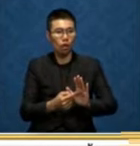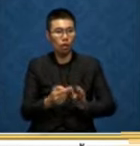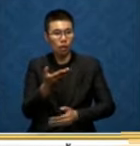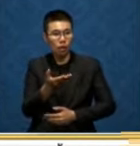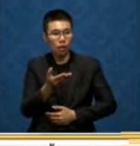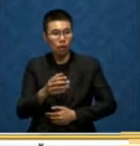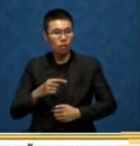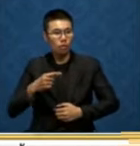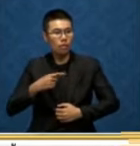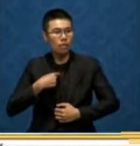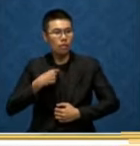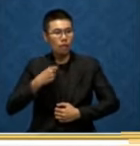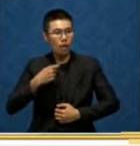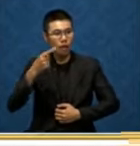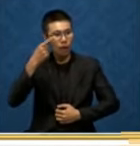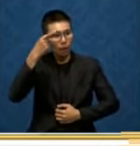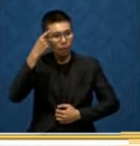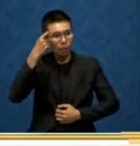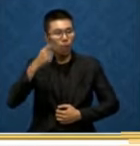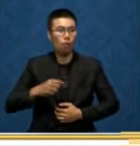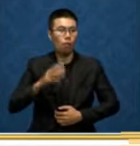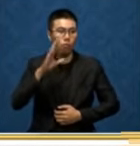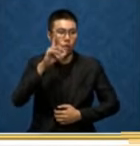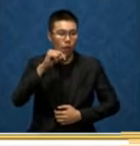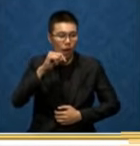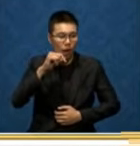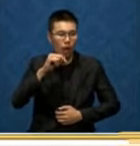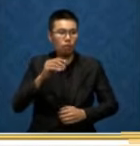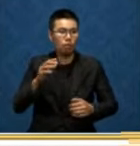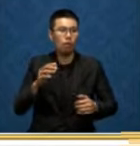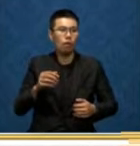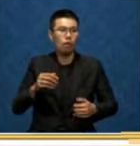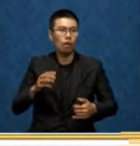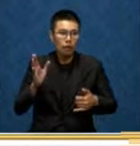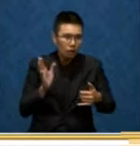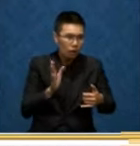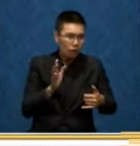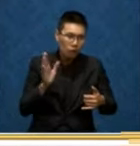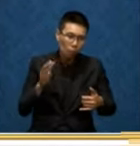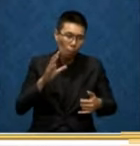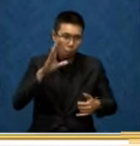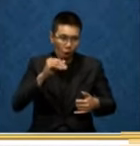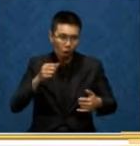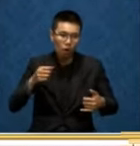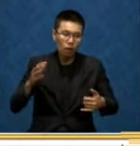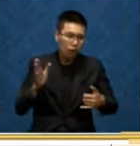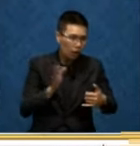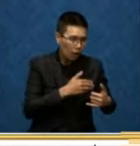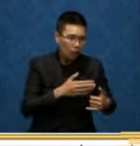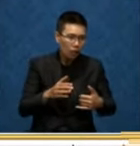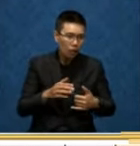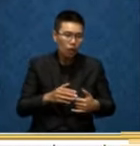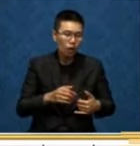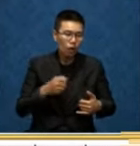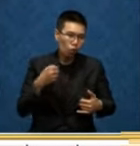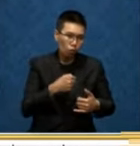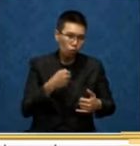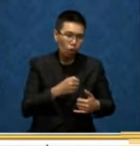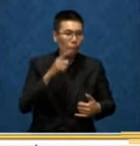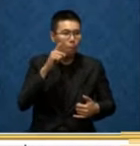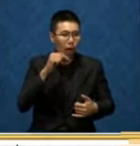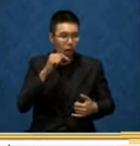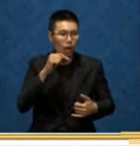ม่ตีกันพ่อแม่เมาเหล้าจัดพ่อจึงตีทำร้ายเพราะพ่อเป็นนักมวยทำร้ายแม่พอทำร้าย